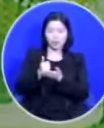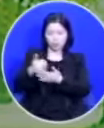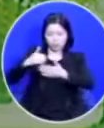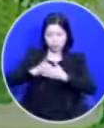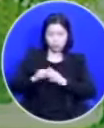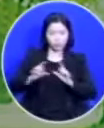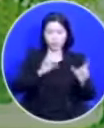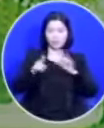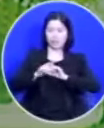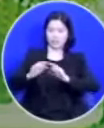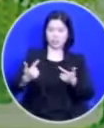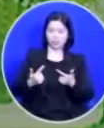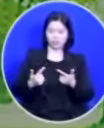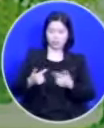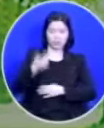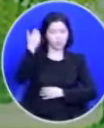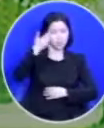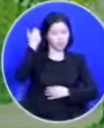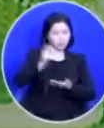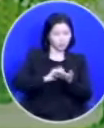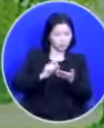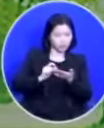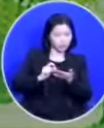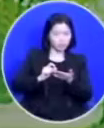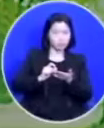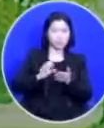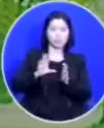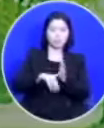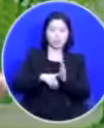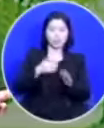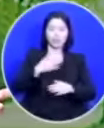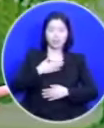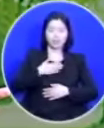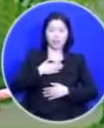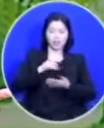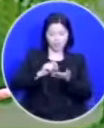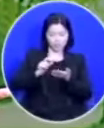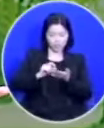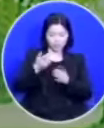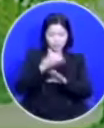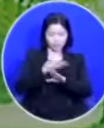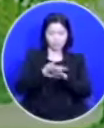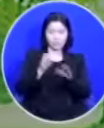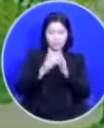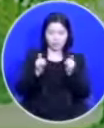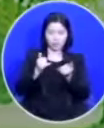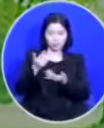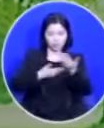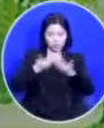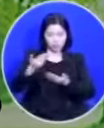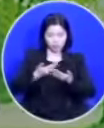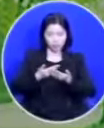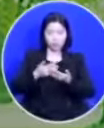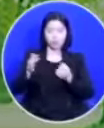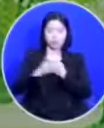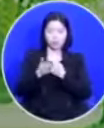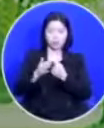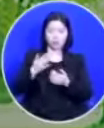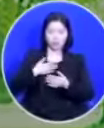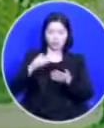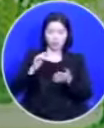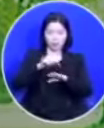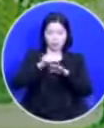0 설계 쓰면서 내 일기를 사는 사람에게 나누다 보니까 예수님 내 마음에 영 자방 게